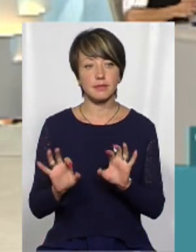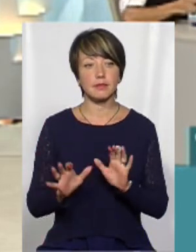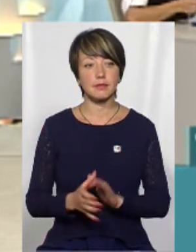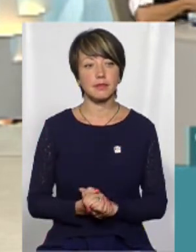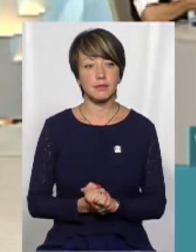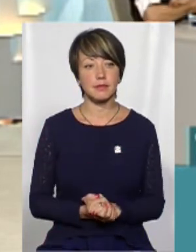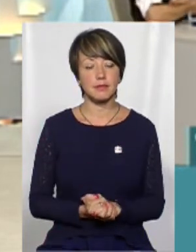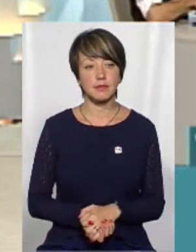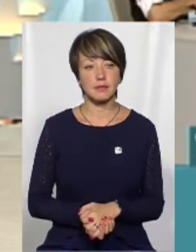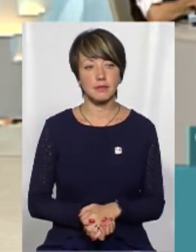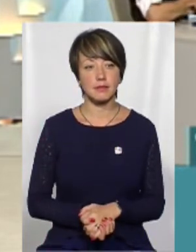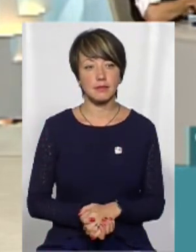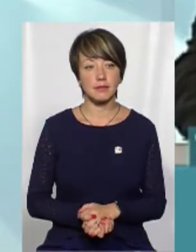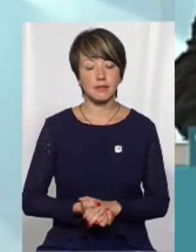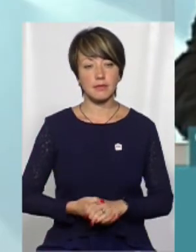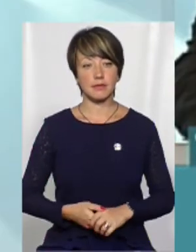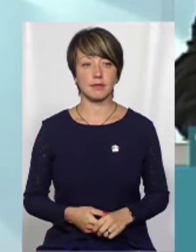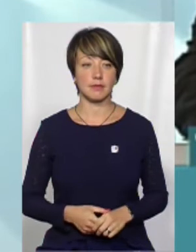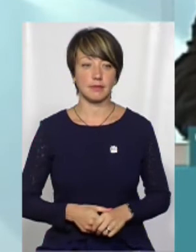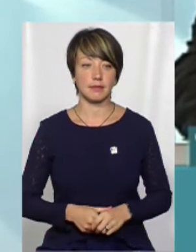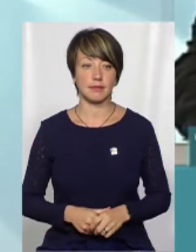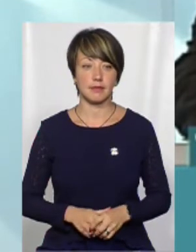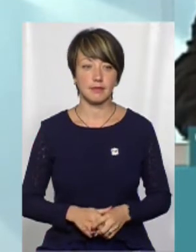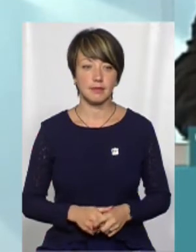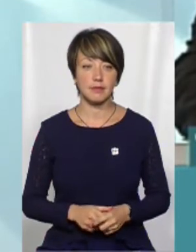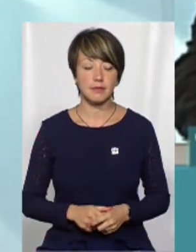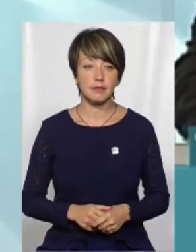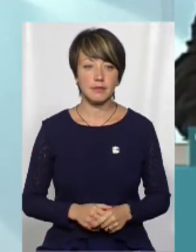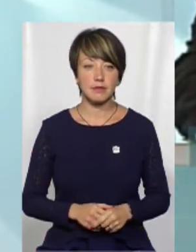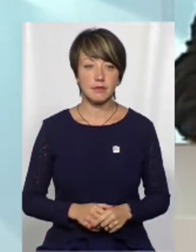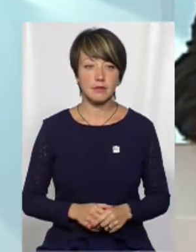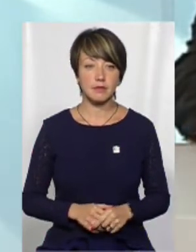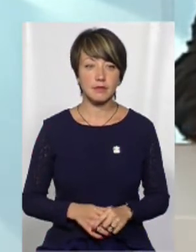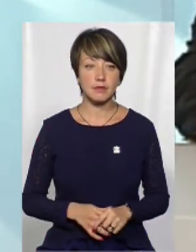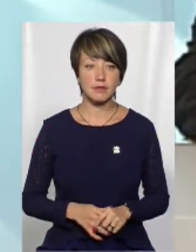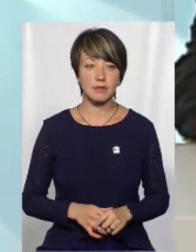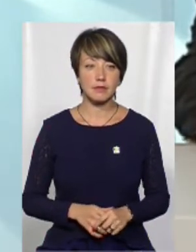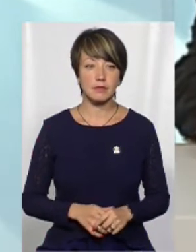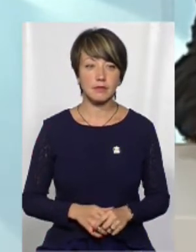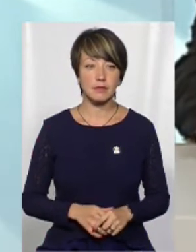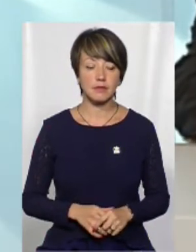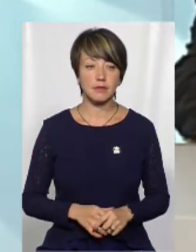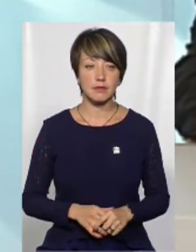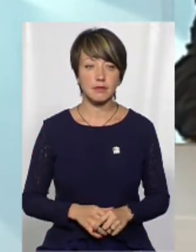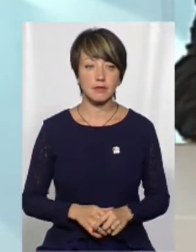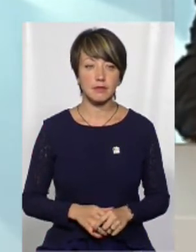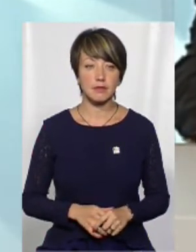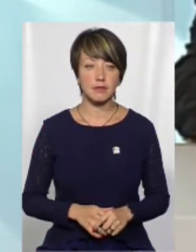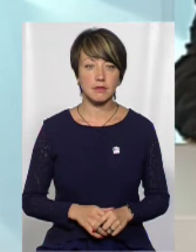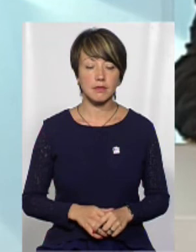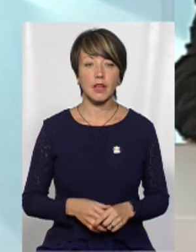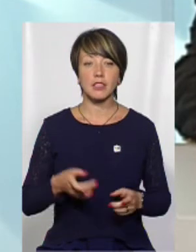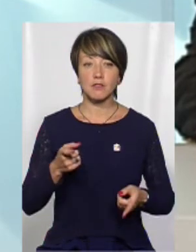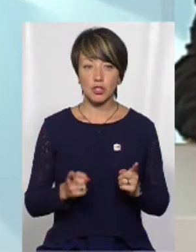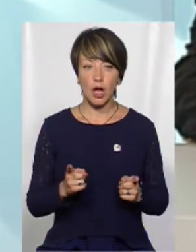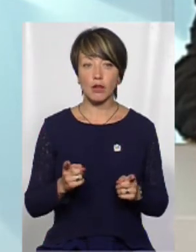gérer ce business officiellement. Donc, parce que pour exporter, il faut travailler officiel. Ну,